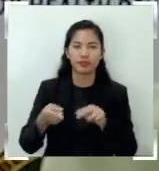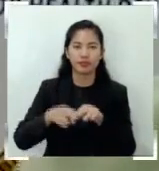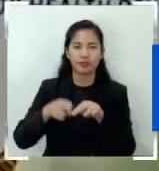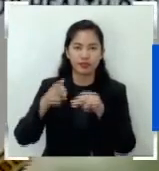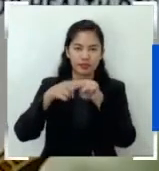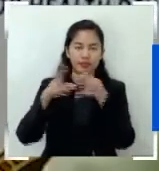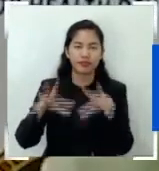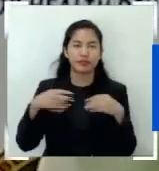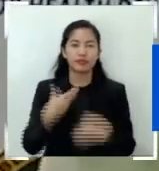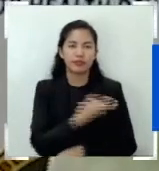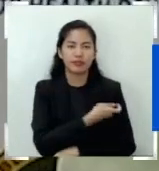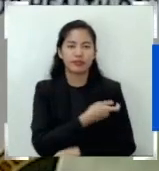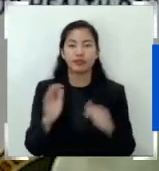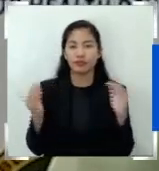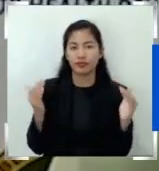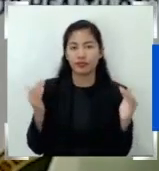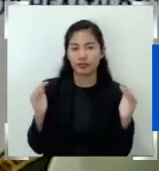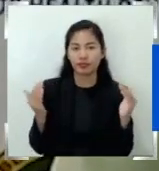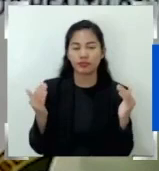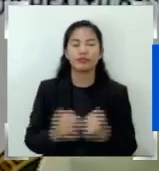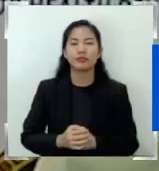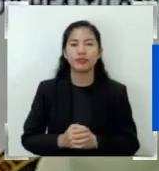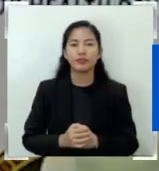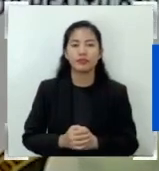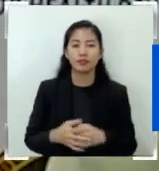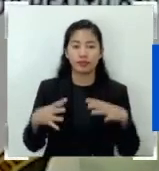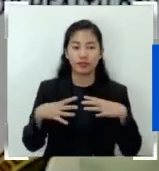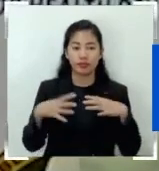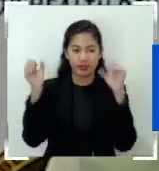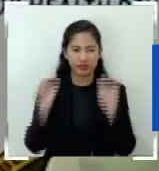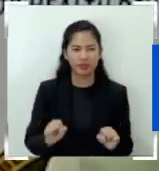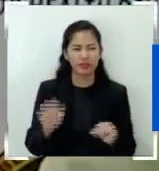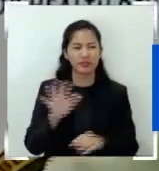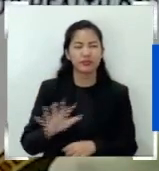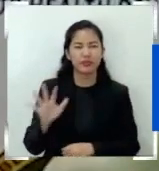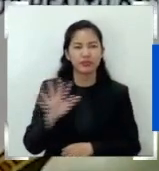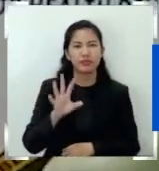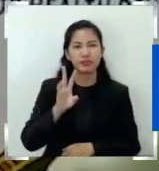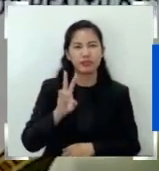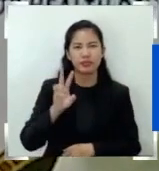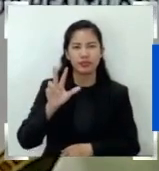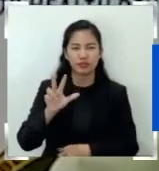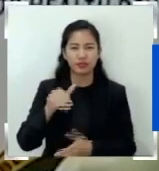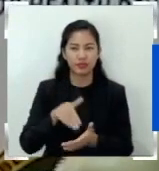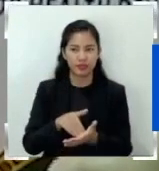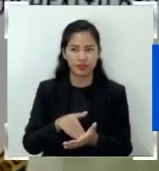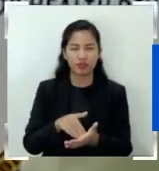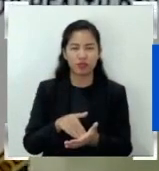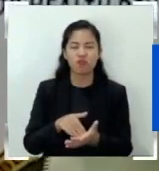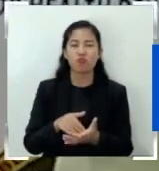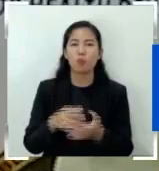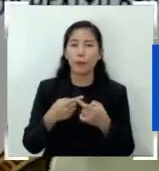natin nung doon sa yung sa holiday season, mga 63,000 lang, ganyan, no, for how many days. Pero itong